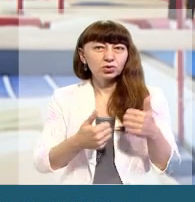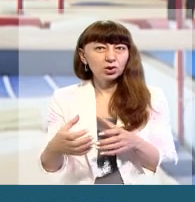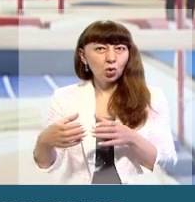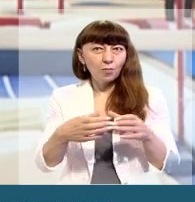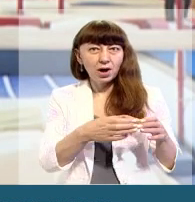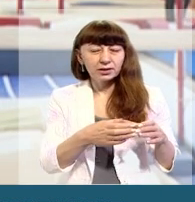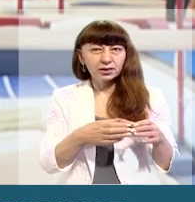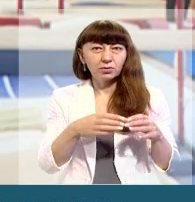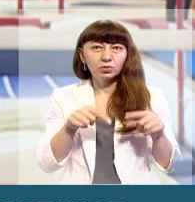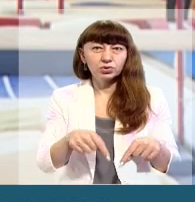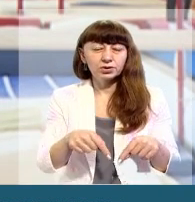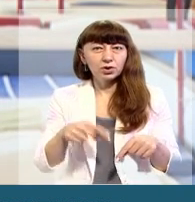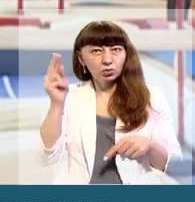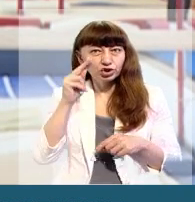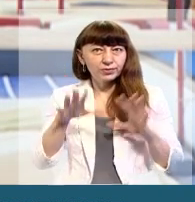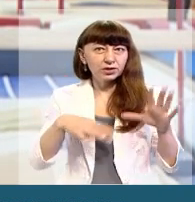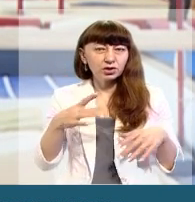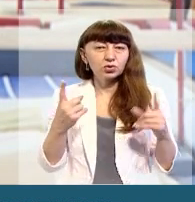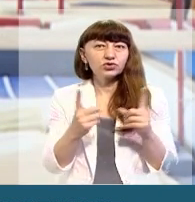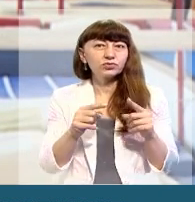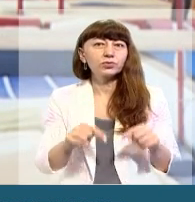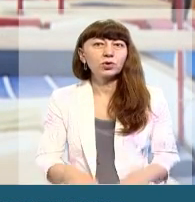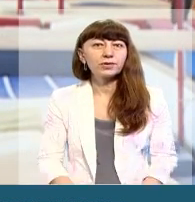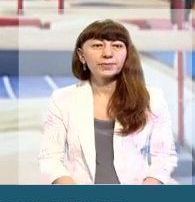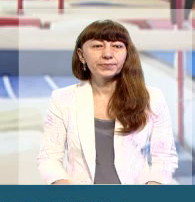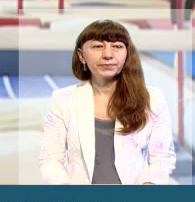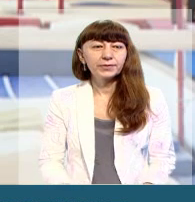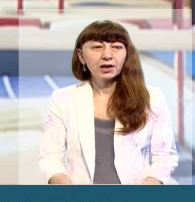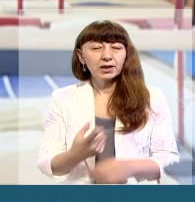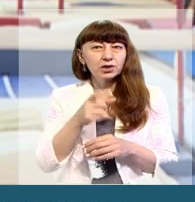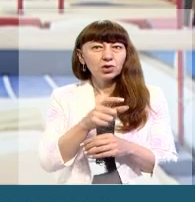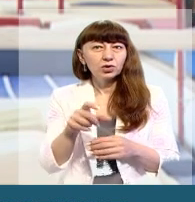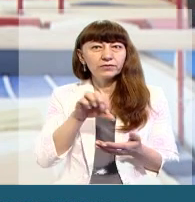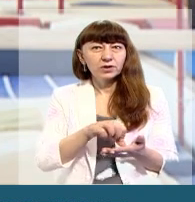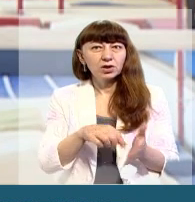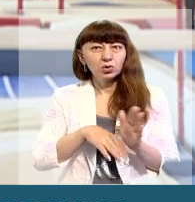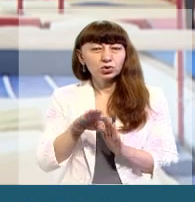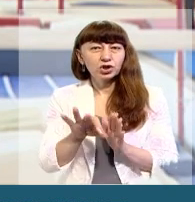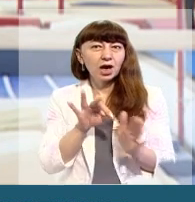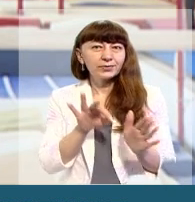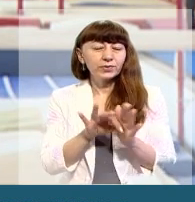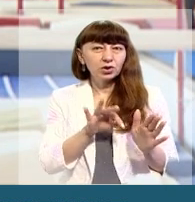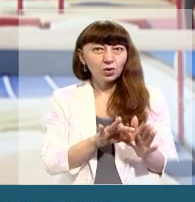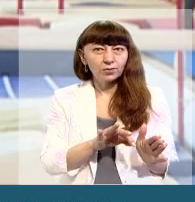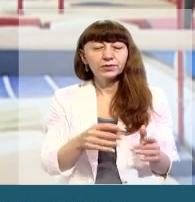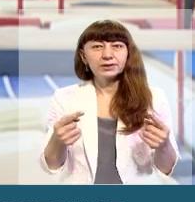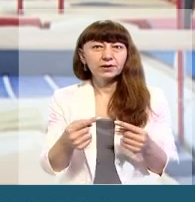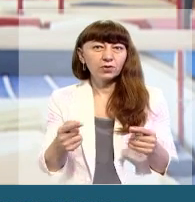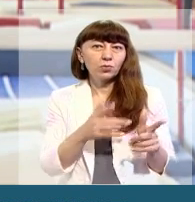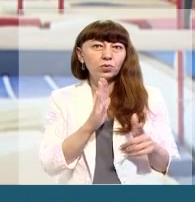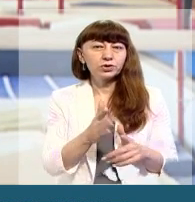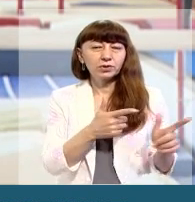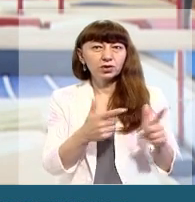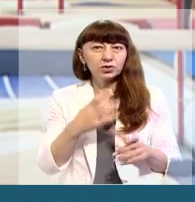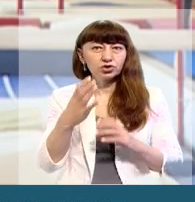будет здесь проходить учебно-тренировочный сбор. Эти люди, которые выступали, лучших мы отберем. И, соответственно, будем